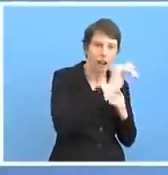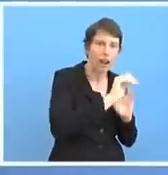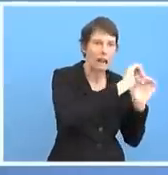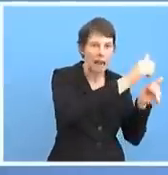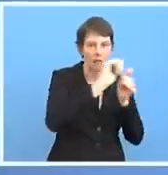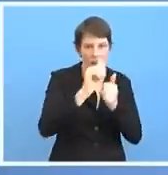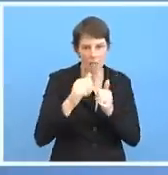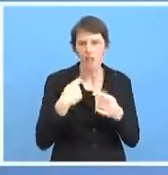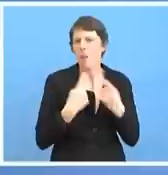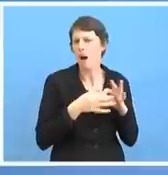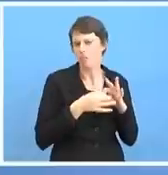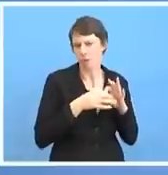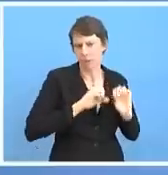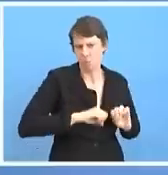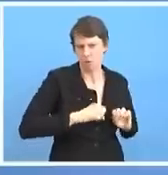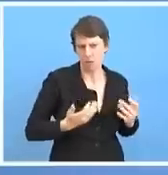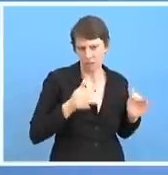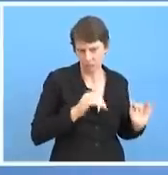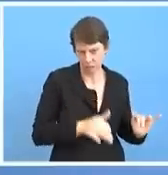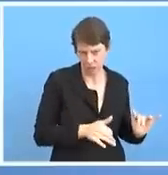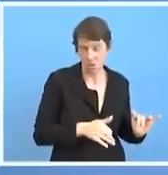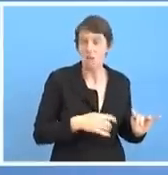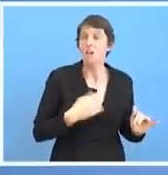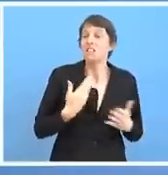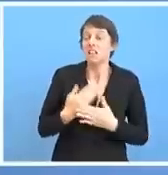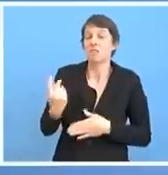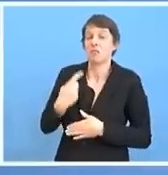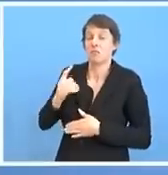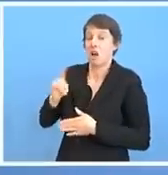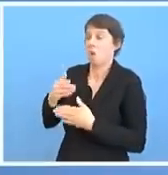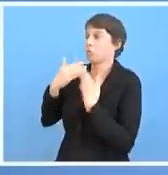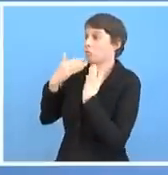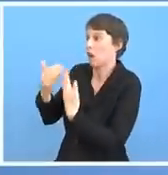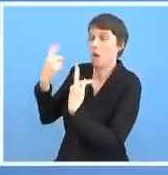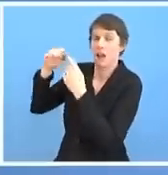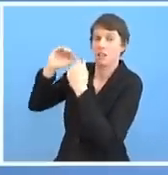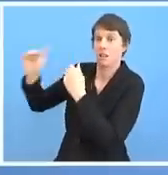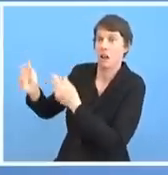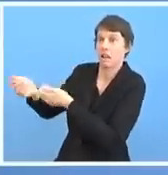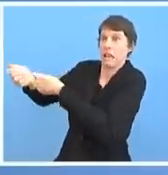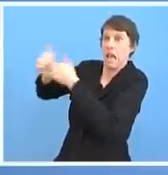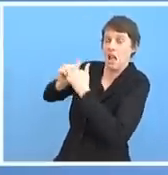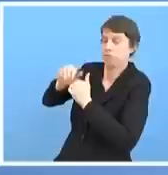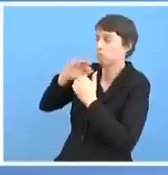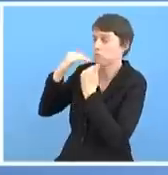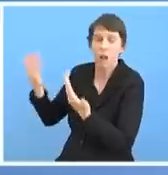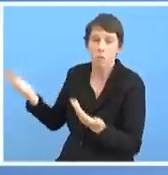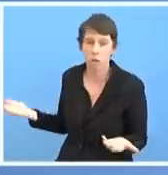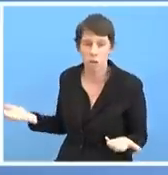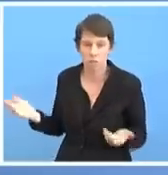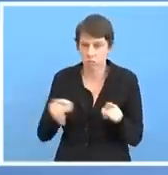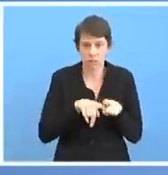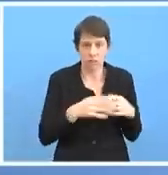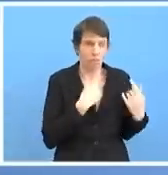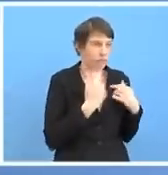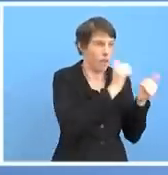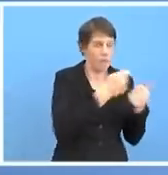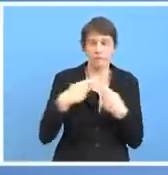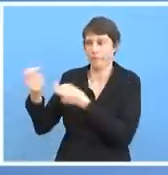der Corona-Pandemie zu helfen, so sind wir dankbar für Hilfe, die uns aus anderen Ländern erreicht. Zu der konkreten